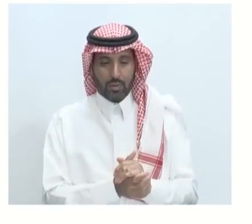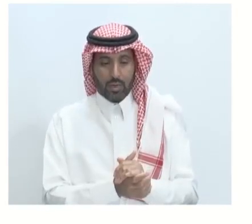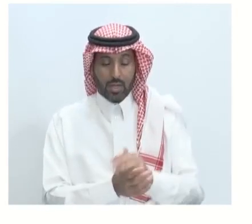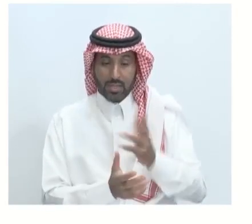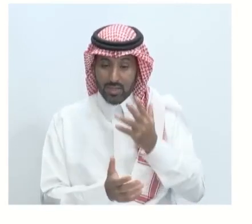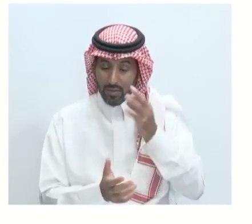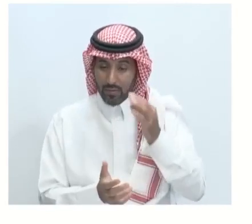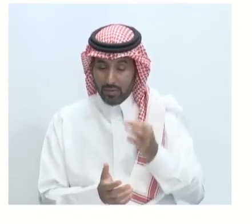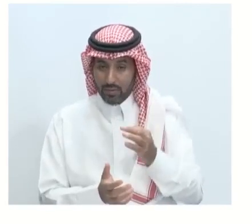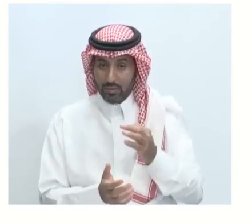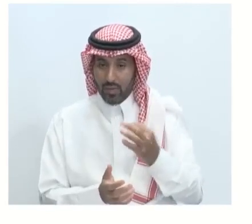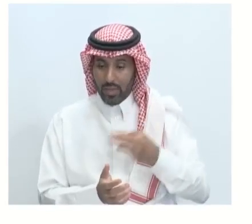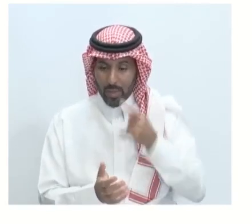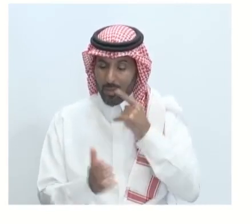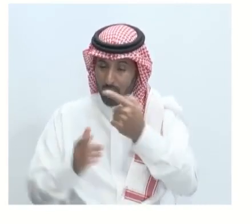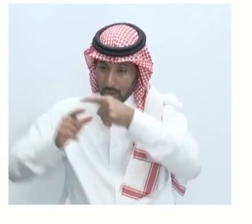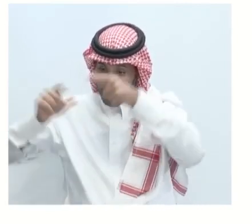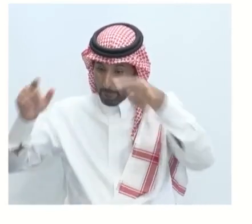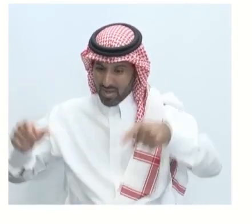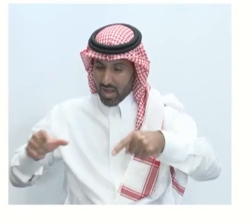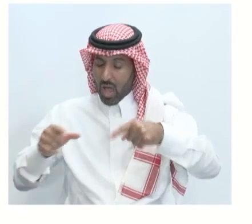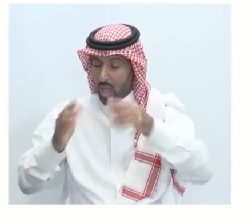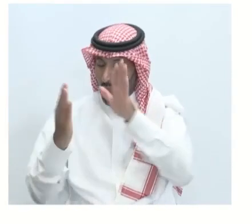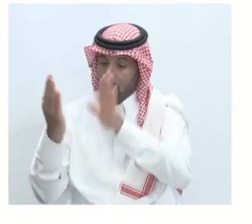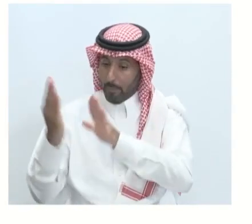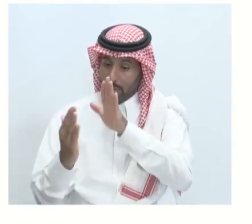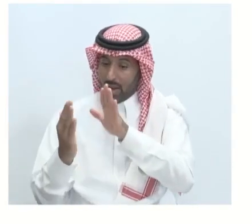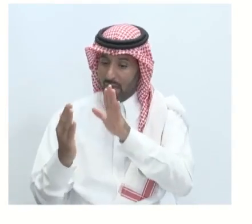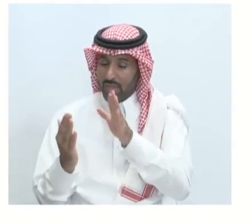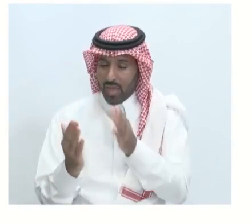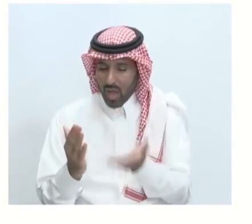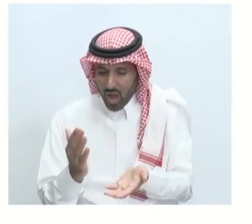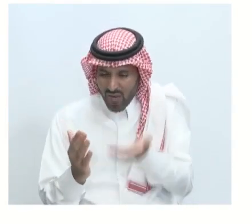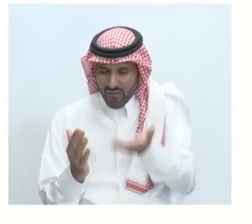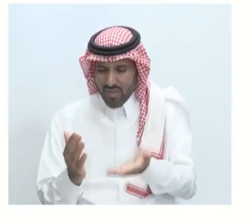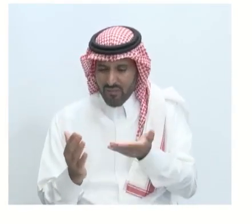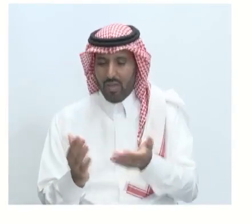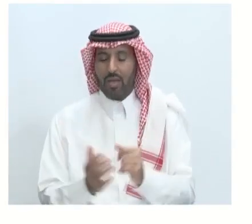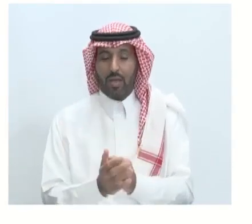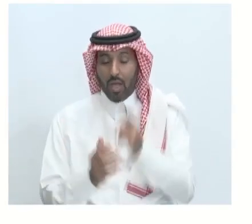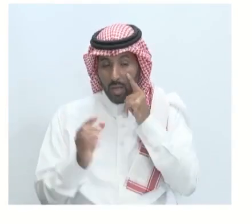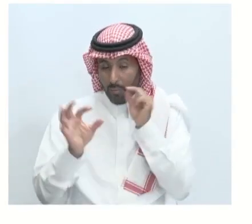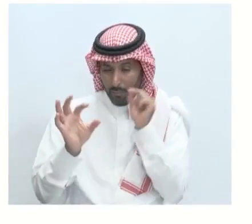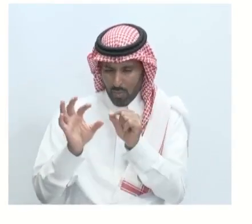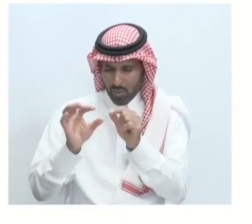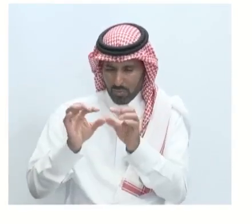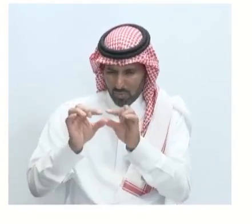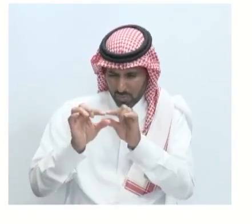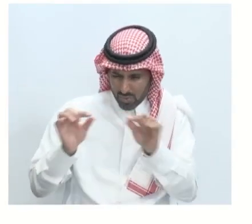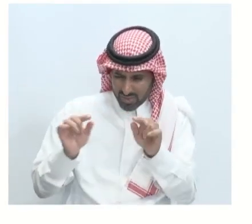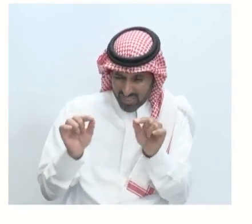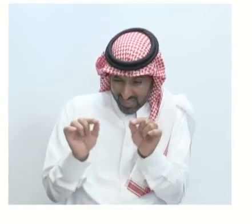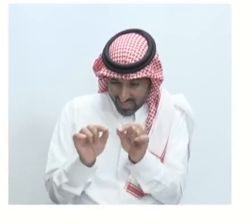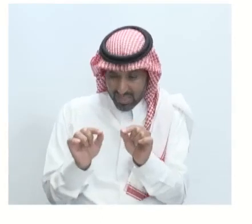مرايا هذه المرايا خفيفه ببعد بؤري قصير وبرغم وبرغم قله